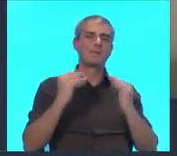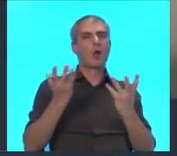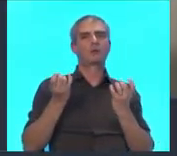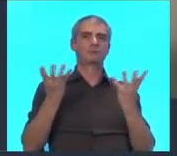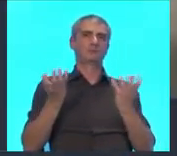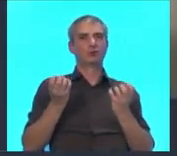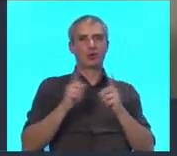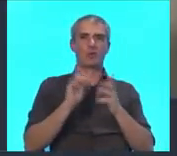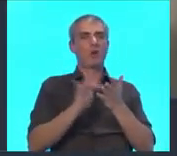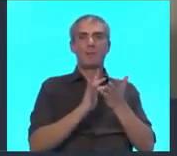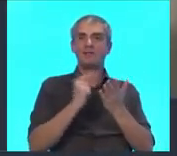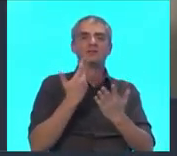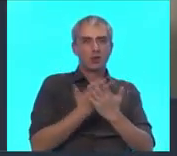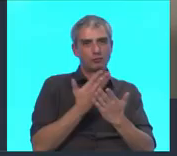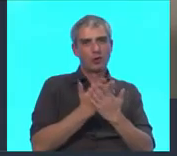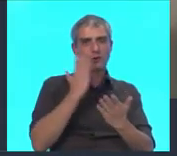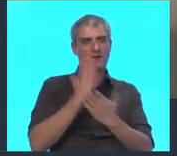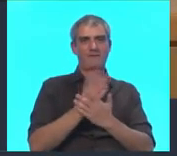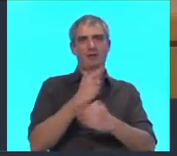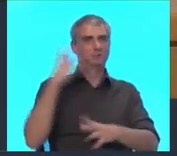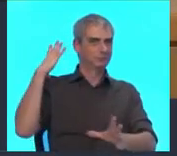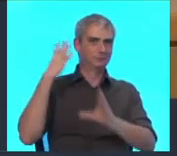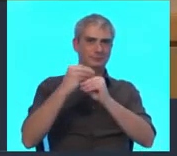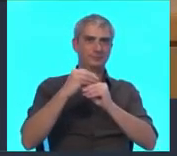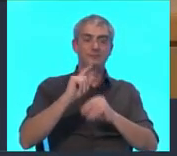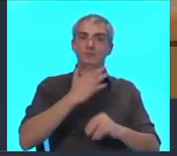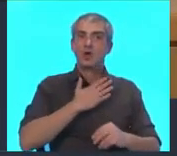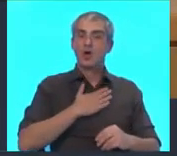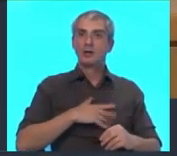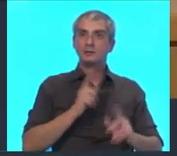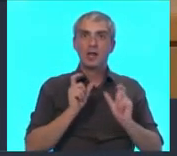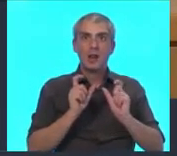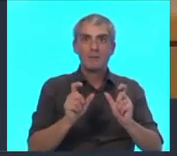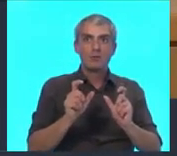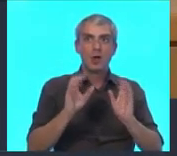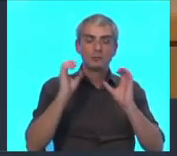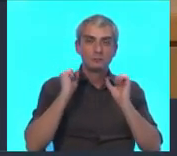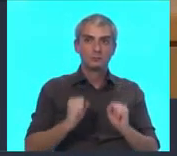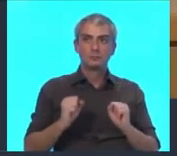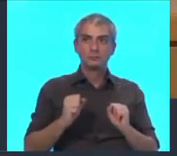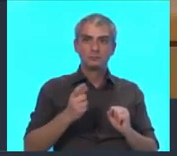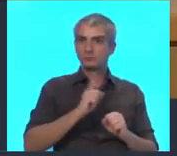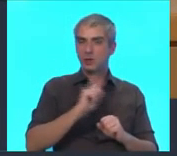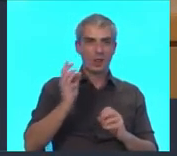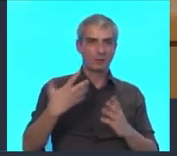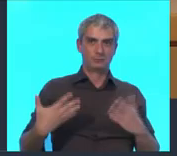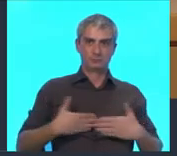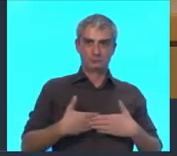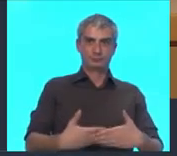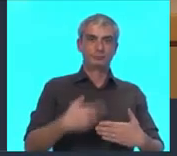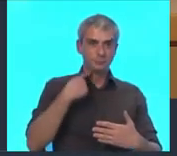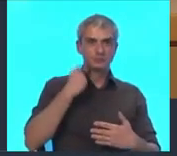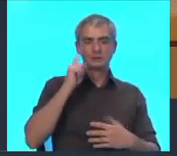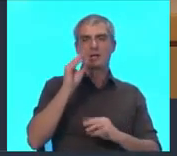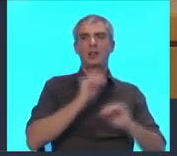אלה שהוכיחו את עצמן במבחן הזמן. אם מישהו רוצה להימנע באחוז גבוה מכניסה להיריון, צריך